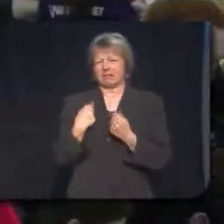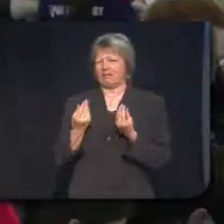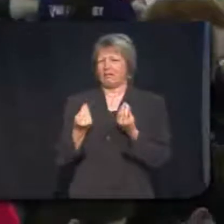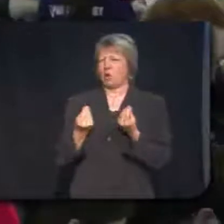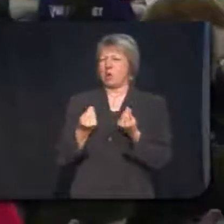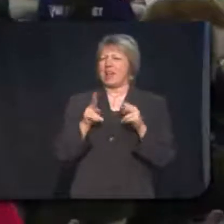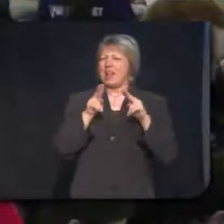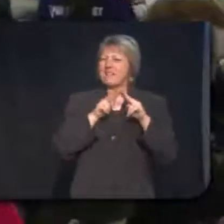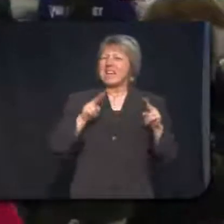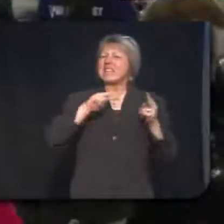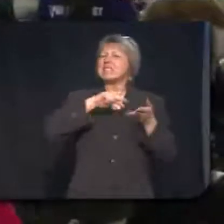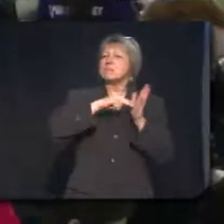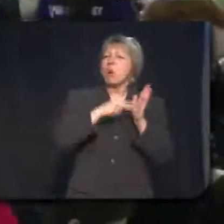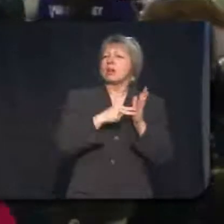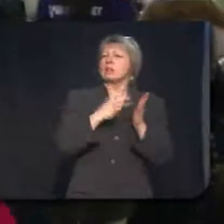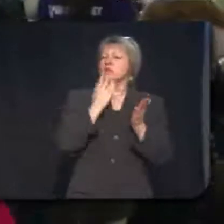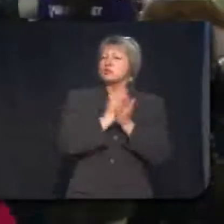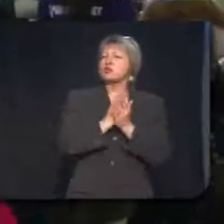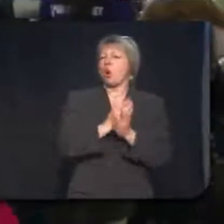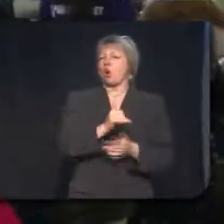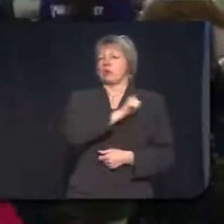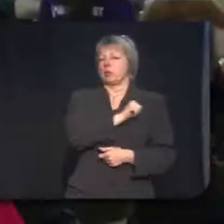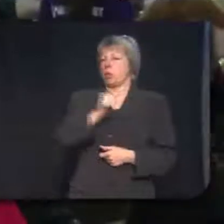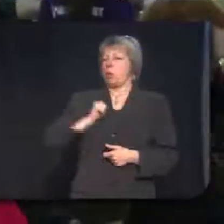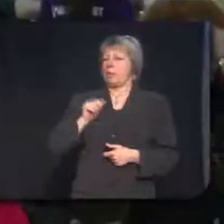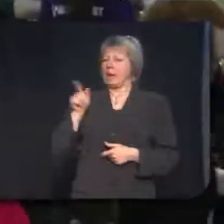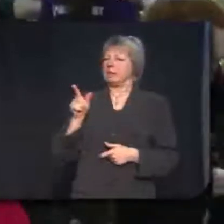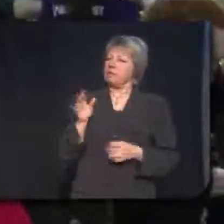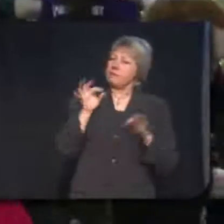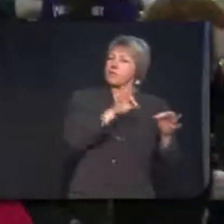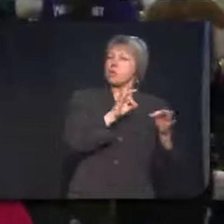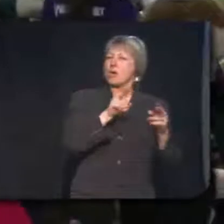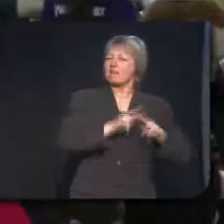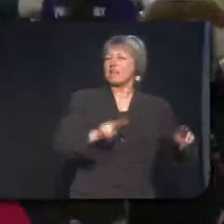Friedenspolitik bereits aktiv von der Truppe geleistet worden ist